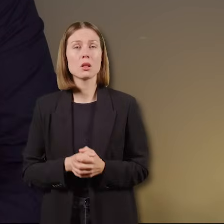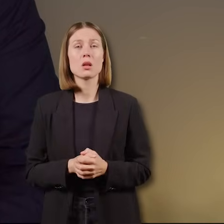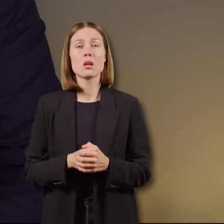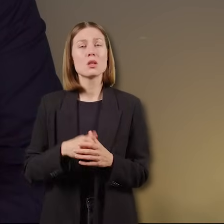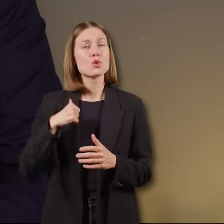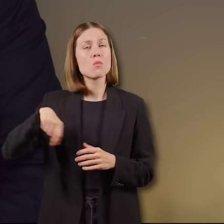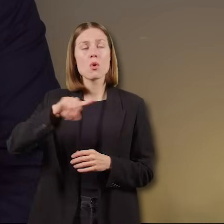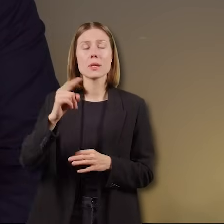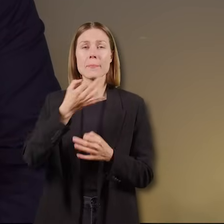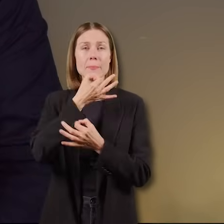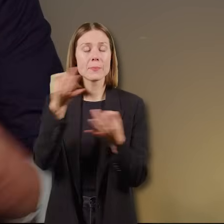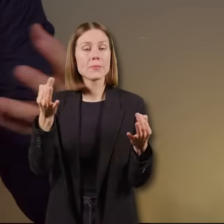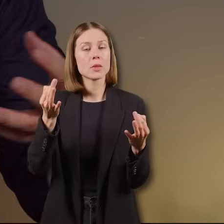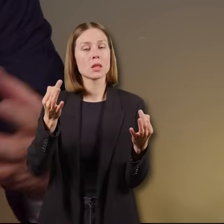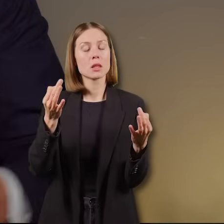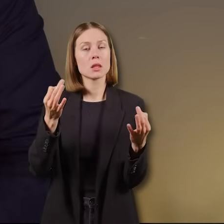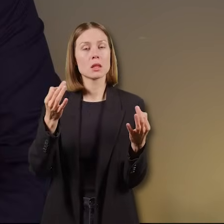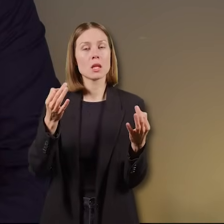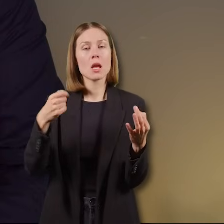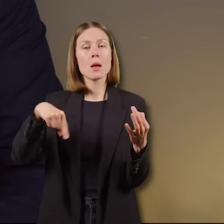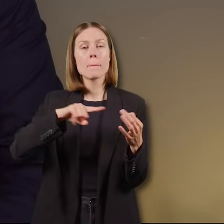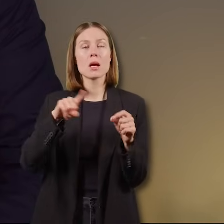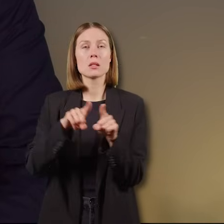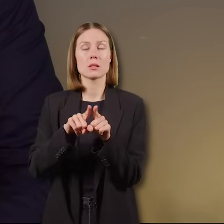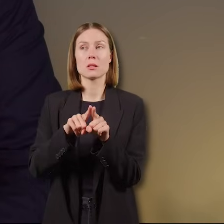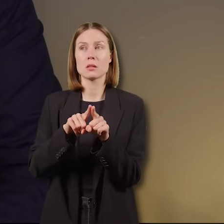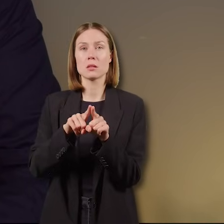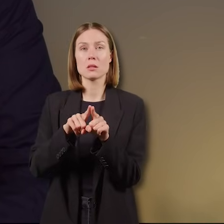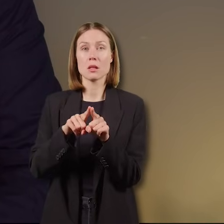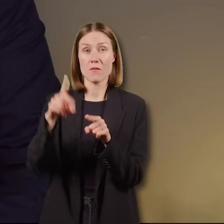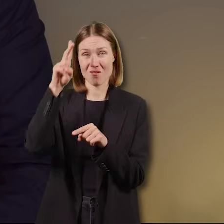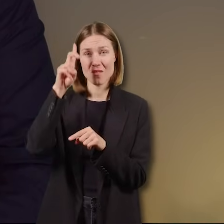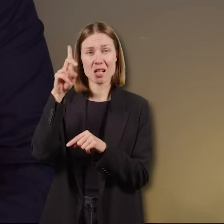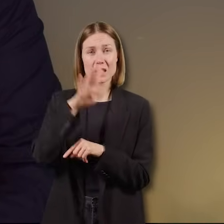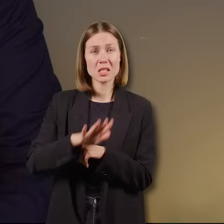visiems žmonėms, kad aplinkui, mes nesam tas burbulas, aplinkui